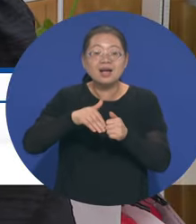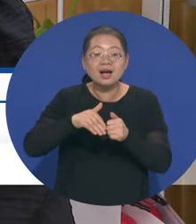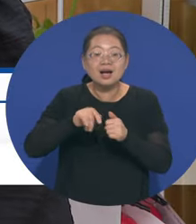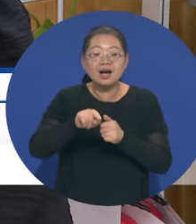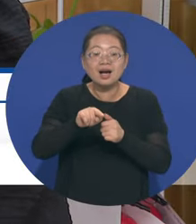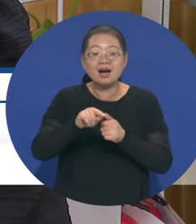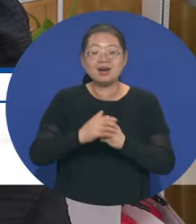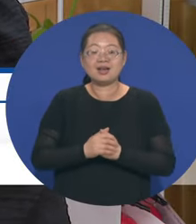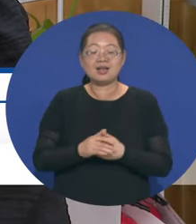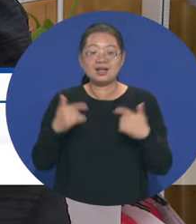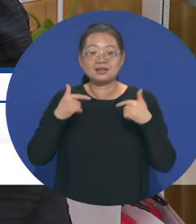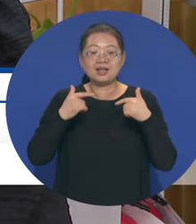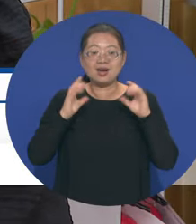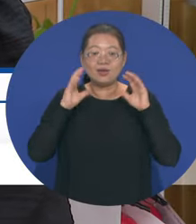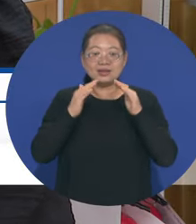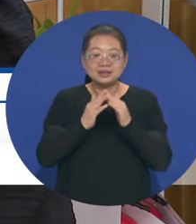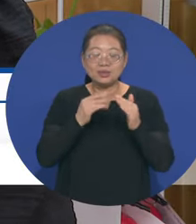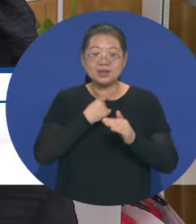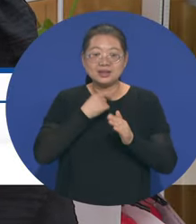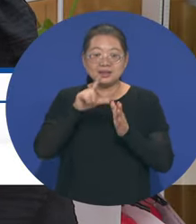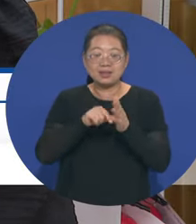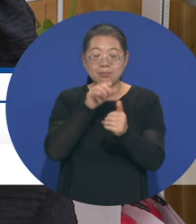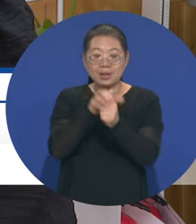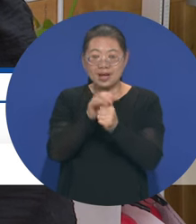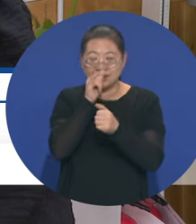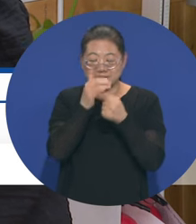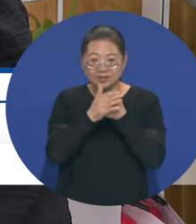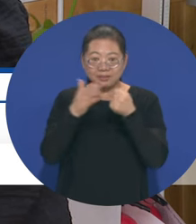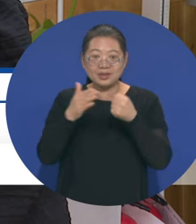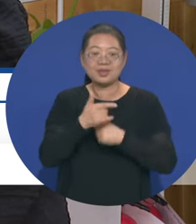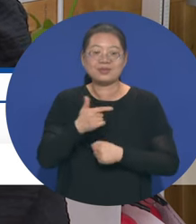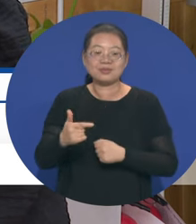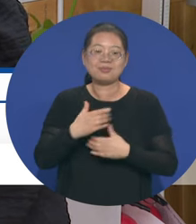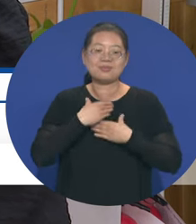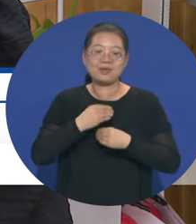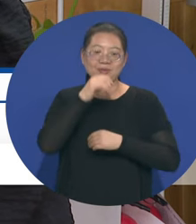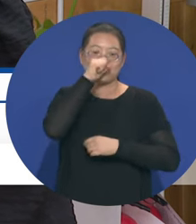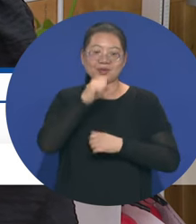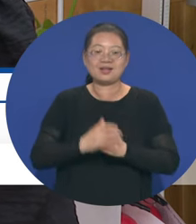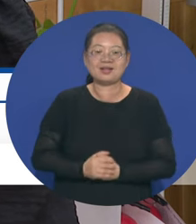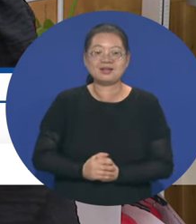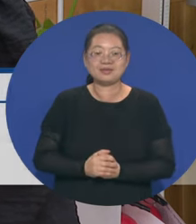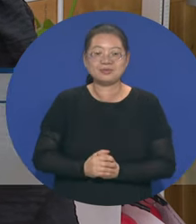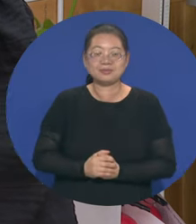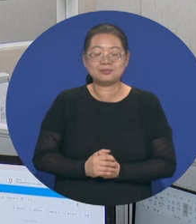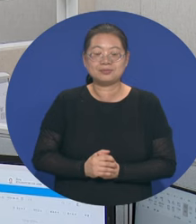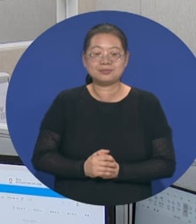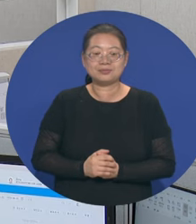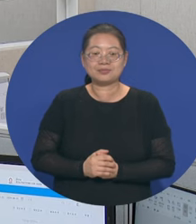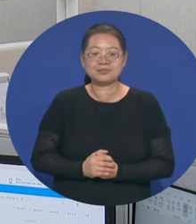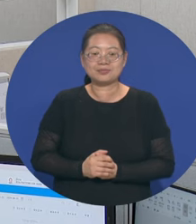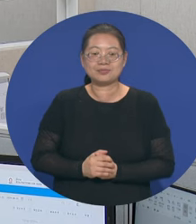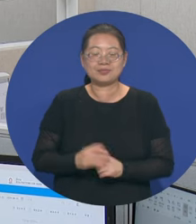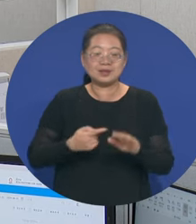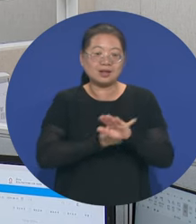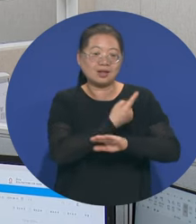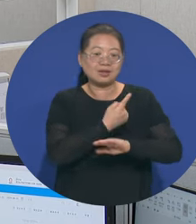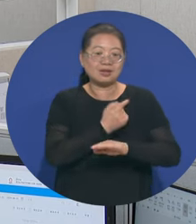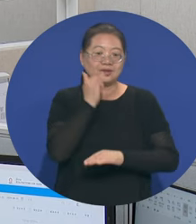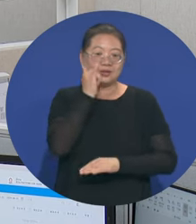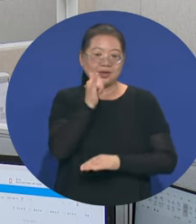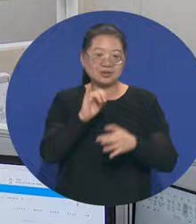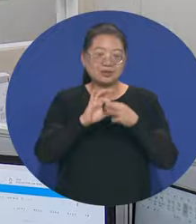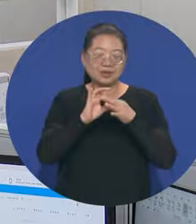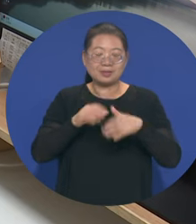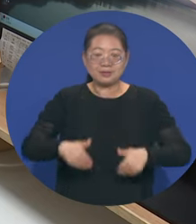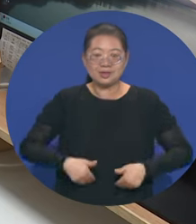상황에 부처에 언제나 어린이집이 원하는 시간대에 맡길 수 있어가지고 너무 편하고 좋은 것 같습니다. 도는 이외에도